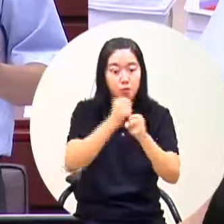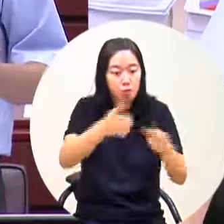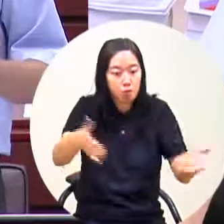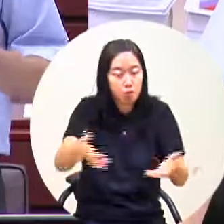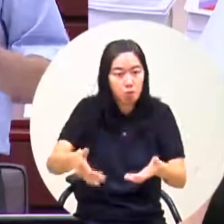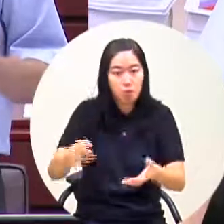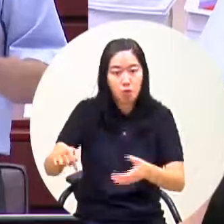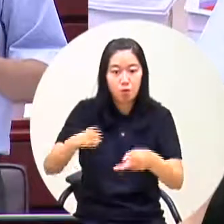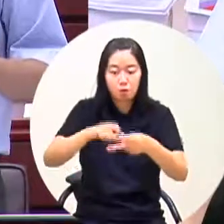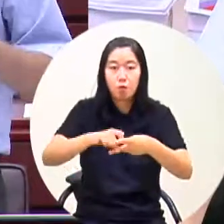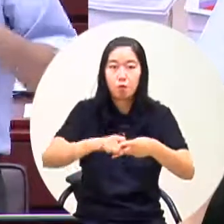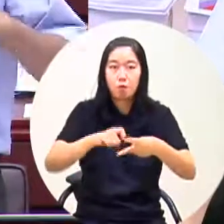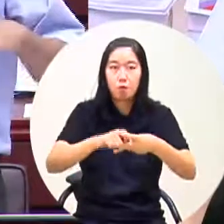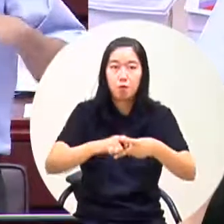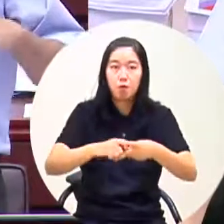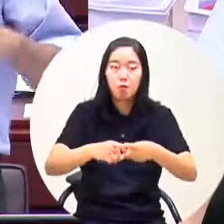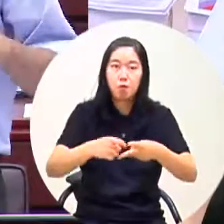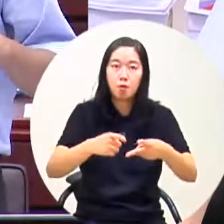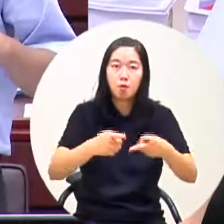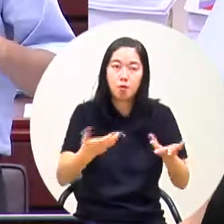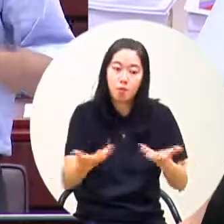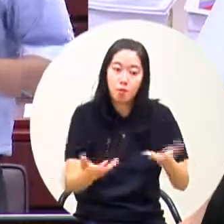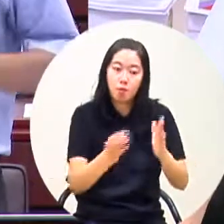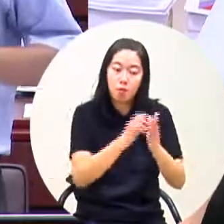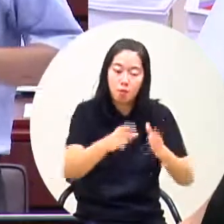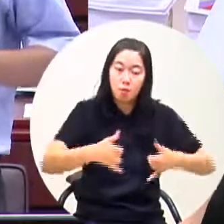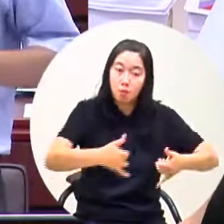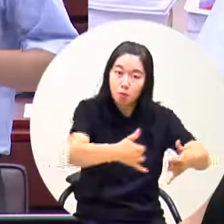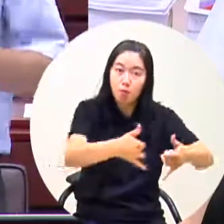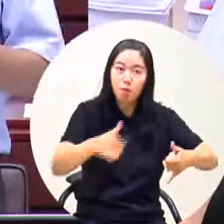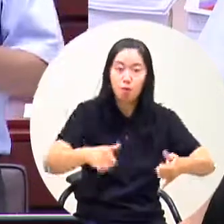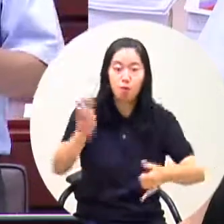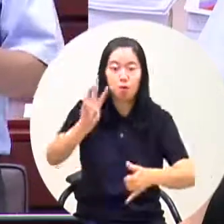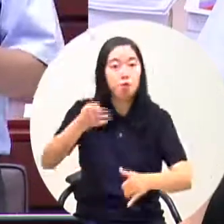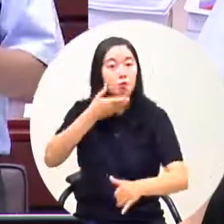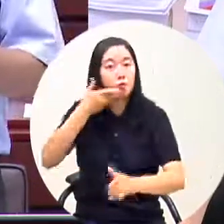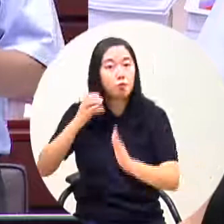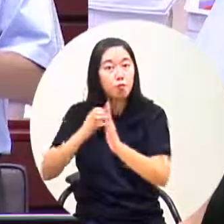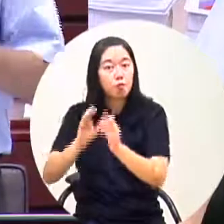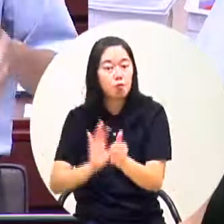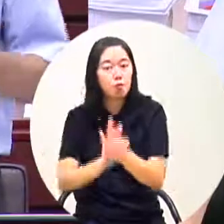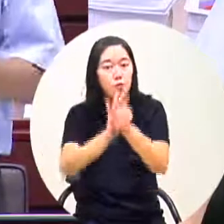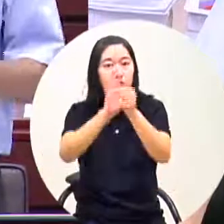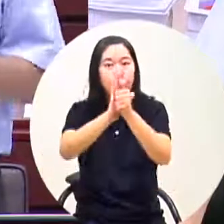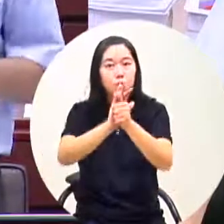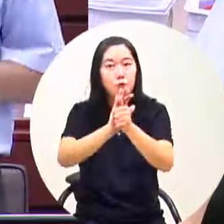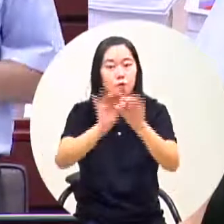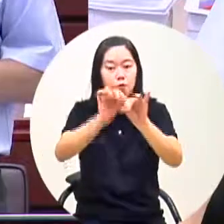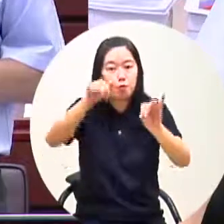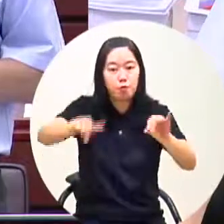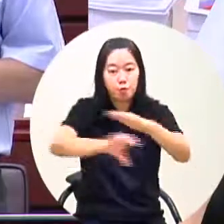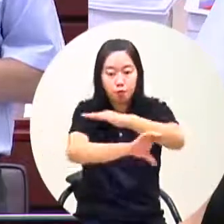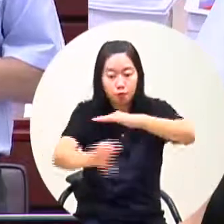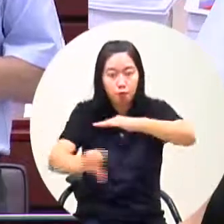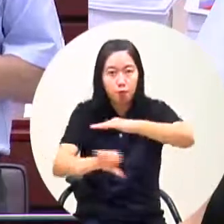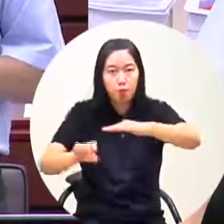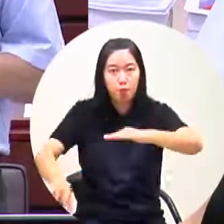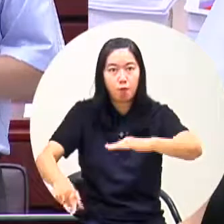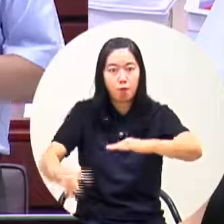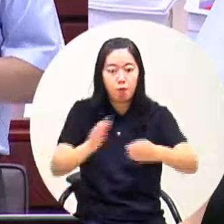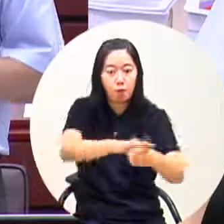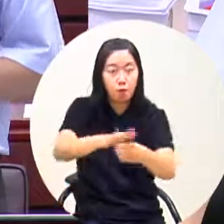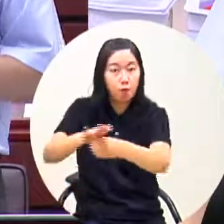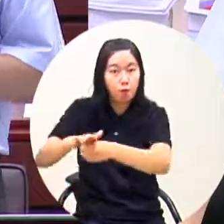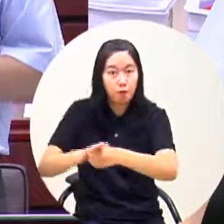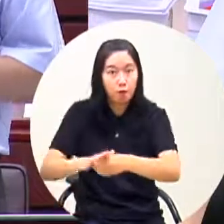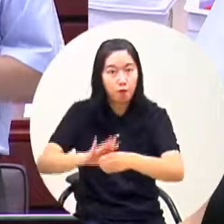这边诶这路，啊，甲水利局因在推动。下水道边仔的回填的这些材料，不过